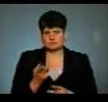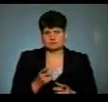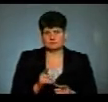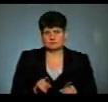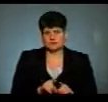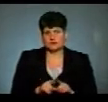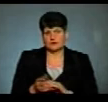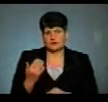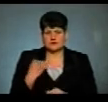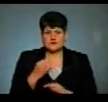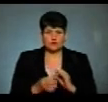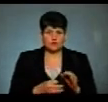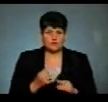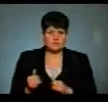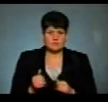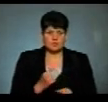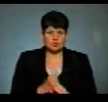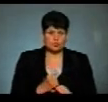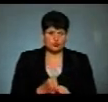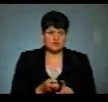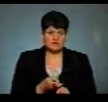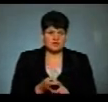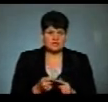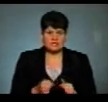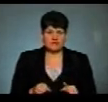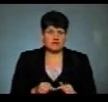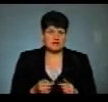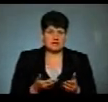в цілодобовому режимі забезпечена робота в інфекційному відділенні